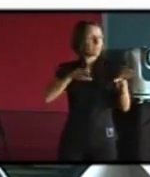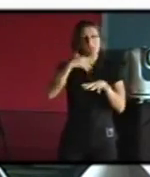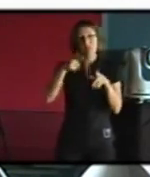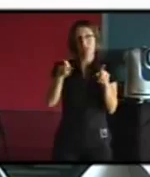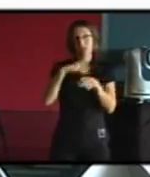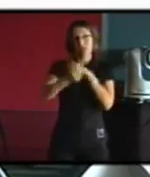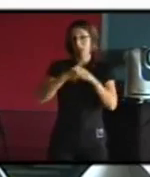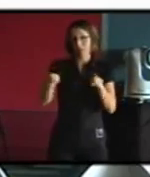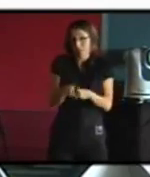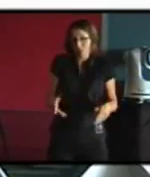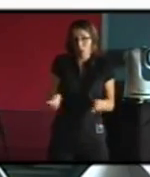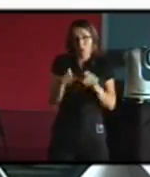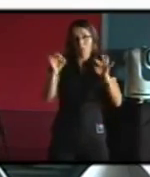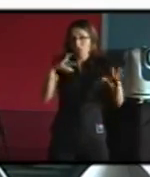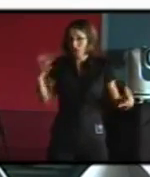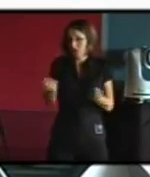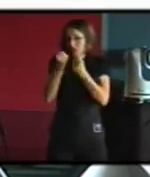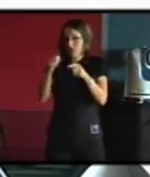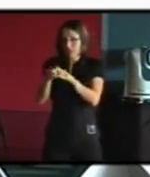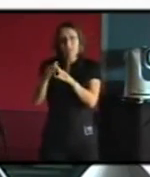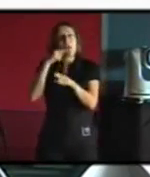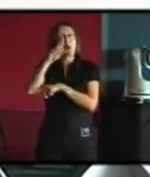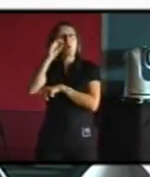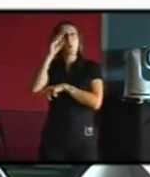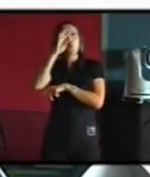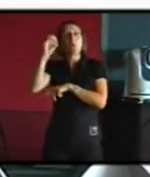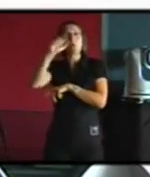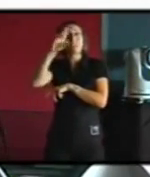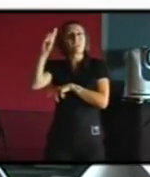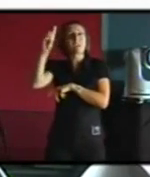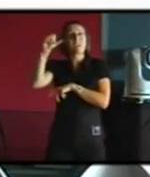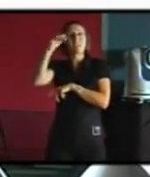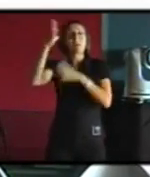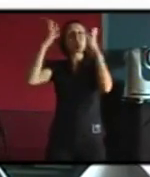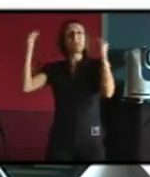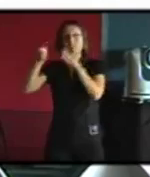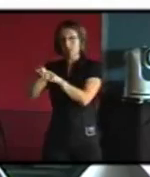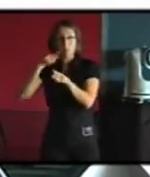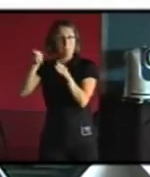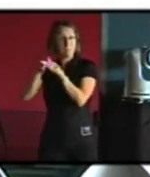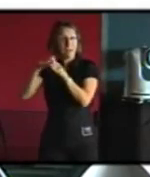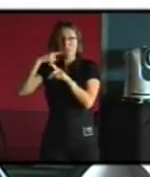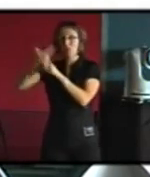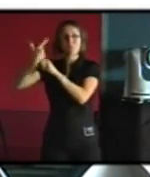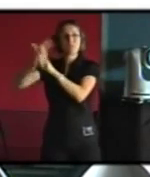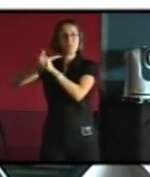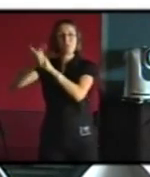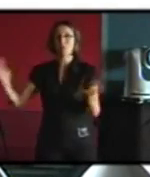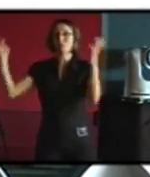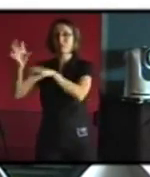12 ans. Je pense qu'il ferme ses portes dans quelques jours. Exactement. Et donc ces travaux d'étudiants sont d'ailleurs présentés à la